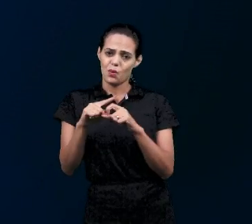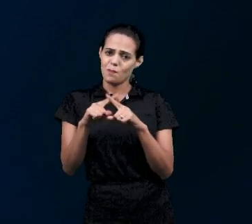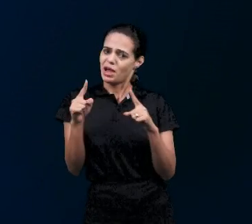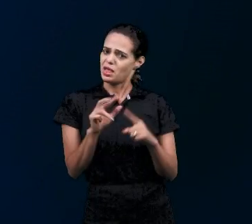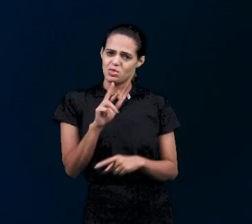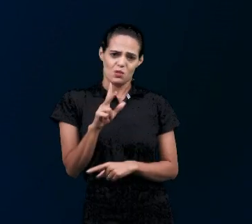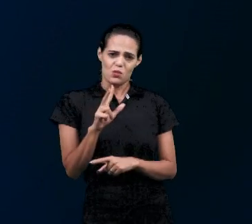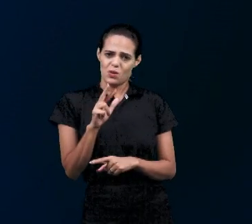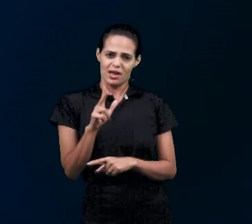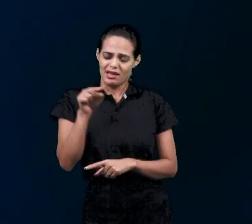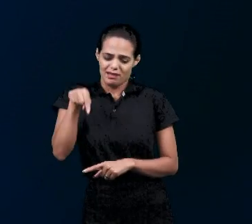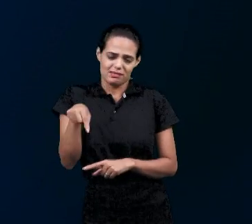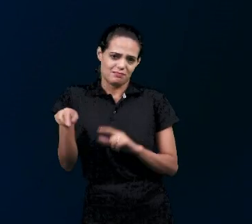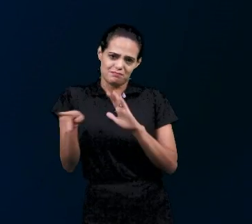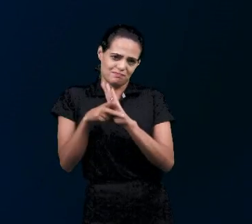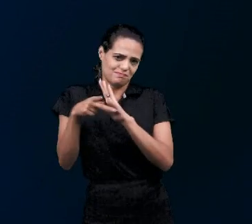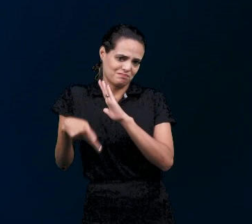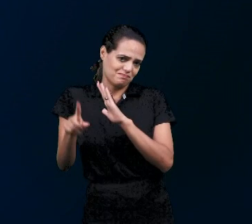de nous, ils